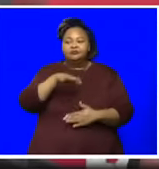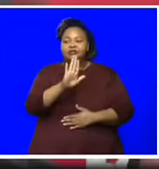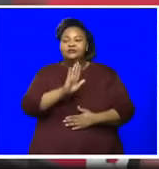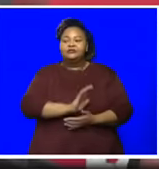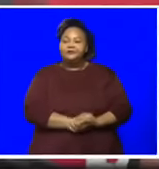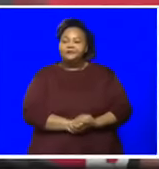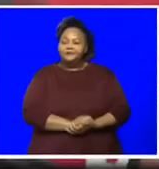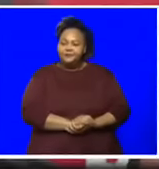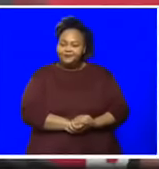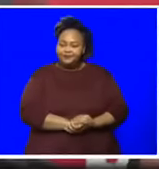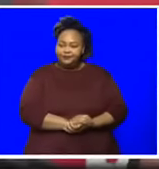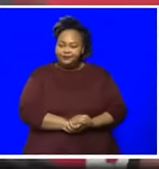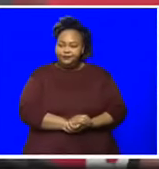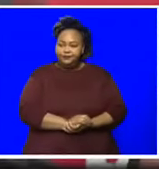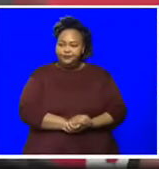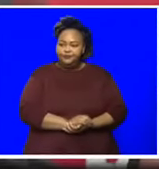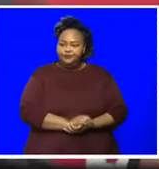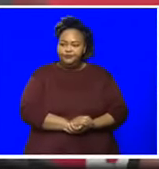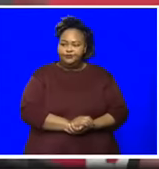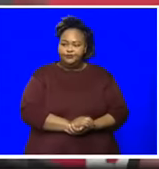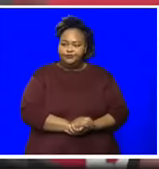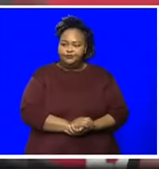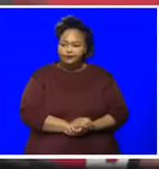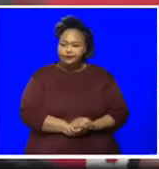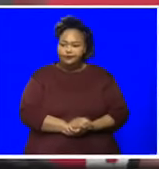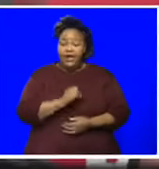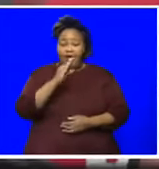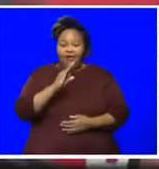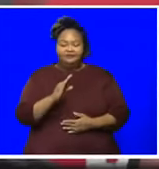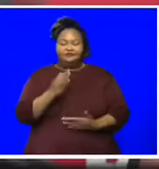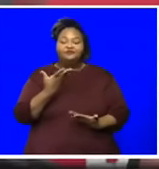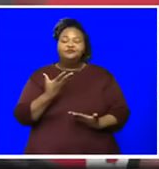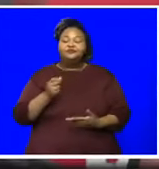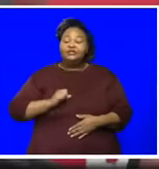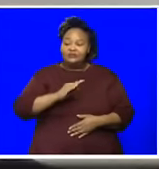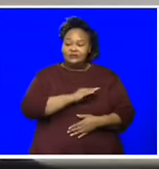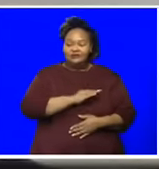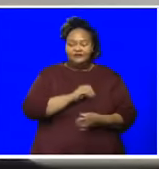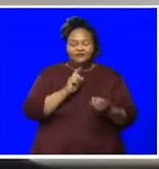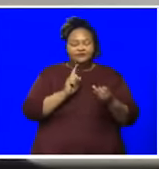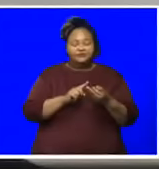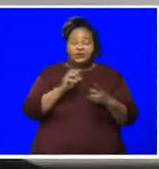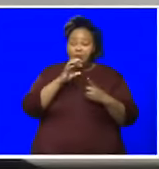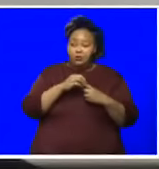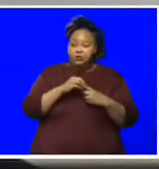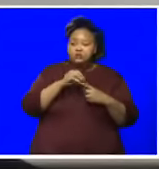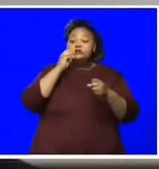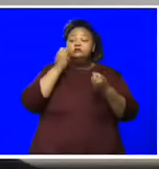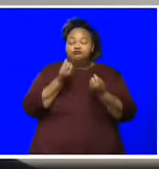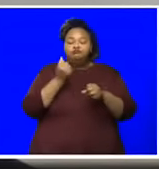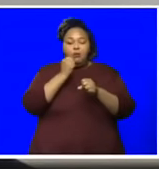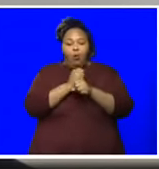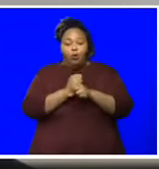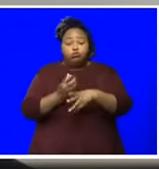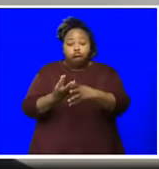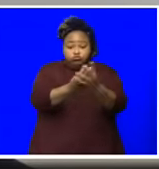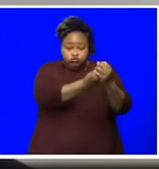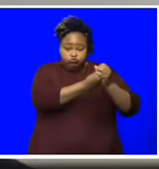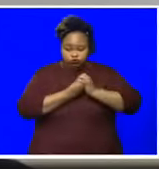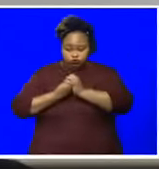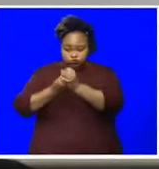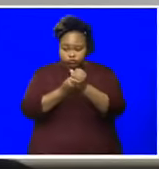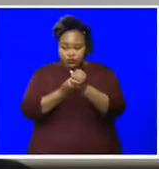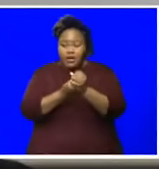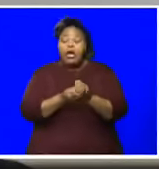knowledge that when the parties begin to earnestly put their heads and efforts together around